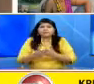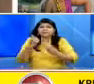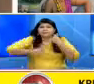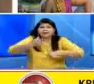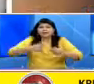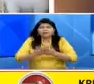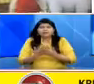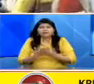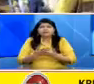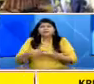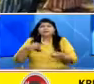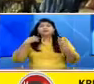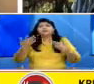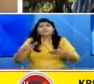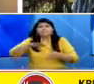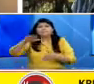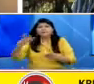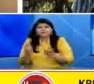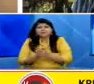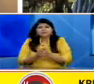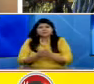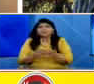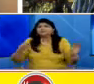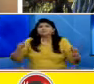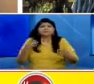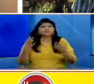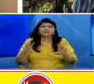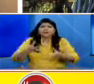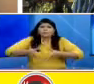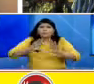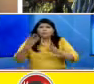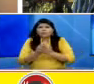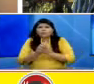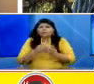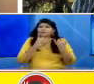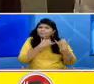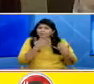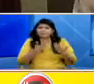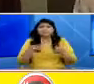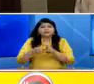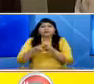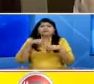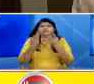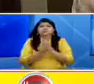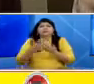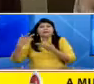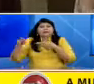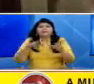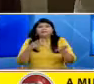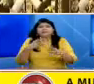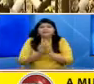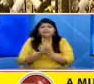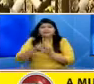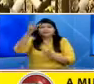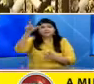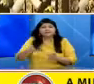बीच, कभी खेलकूद करना, तो कभी बांसुरी बजाना। न जाने विविधताओं से भरा ये